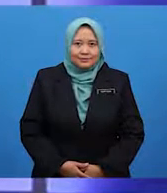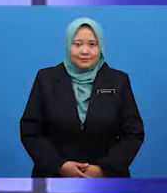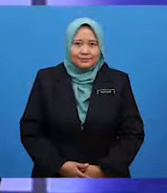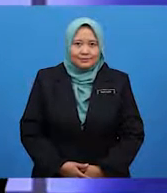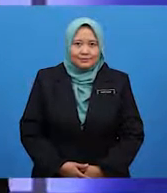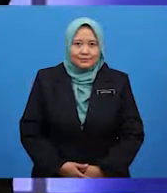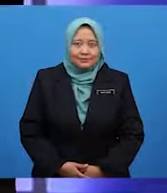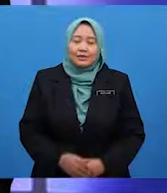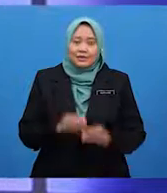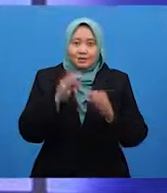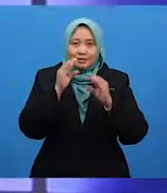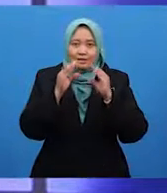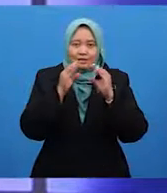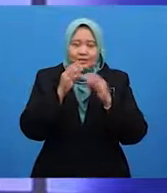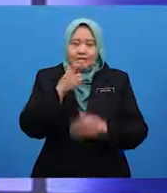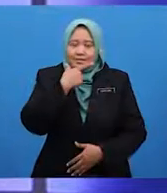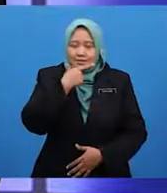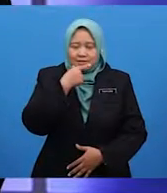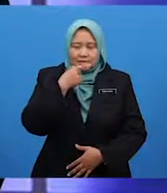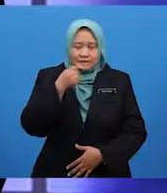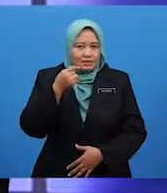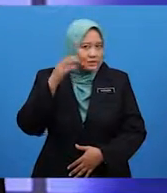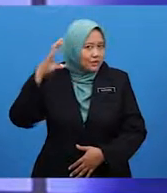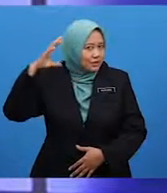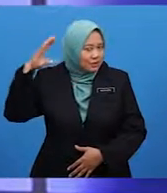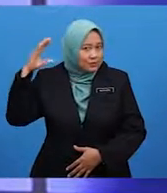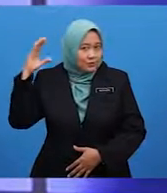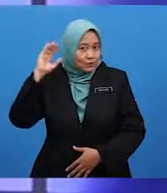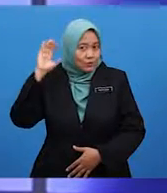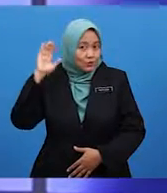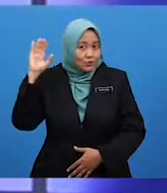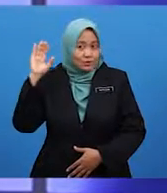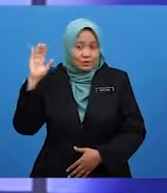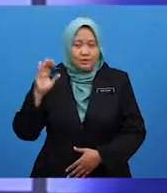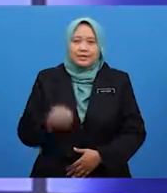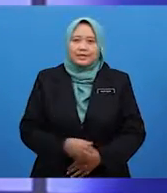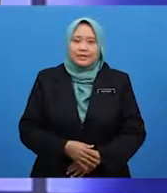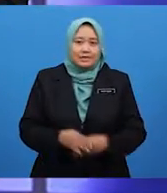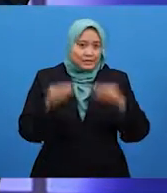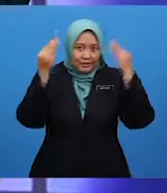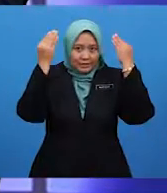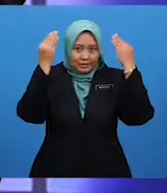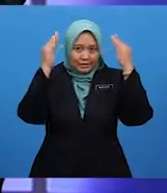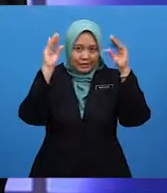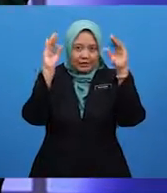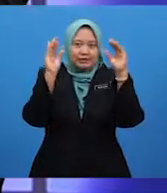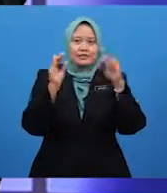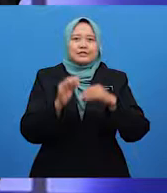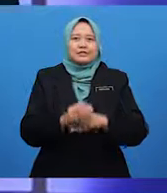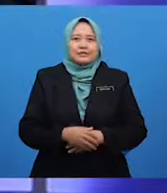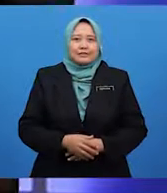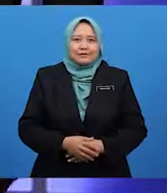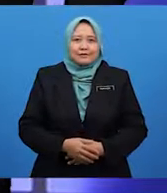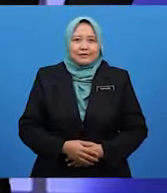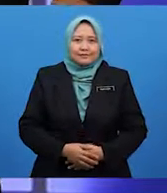berkumandang ni? Rupanya ada Cikgu Don. Di sini ada Cikgu Arif, kat sini pun baru nak feeling-feeling. Mestilah. Ya, mesti Cikgu Don.